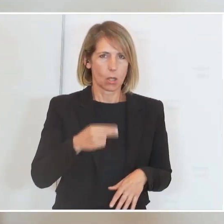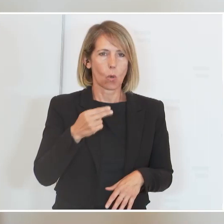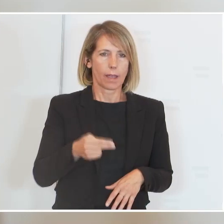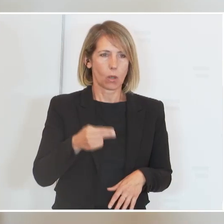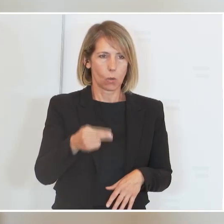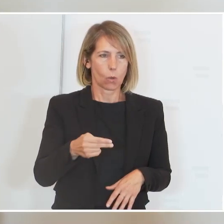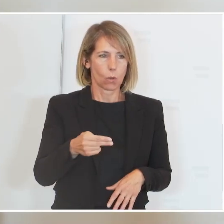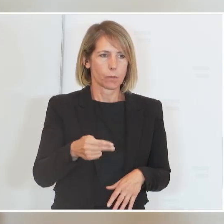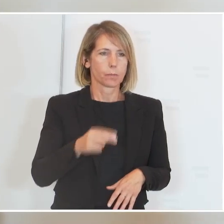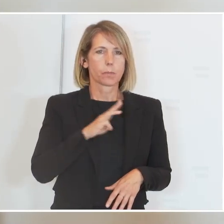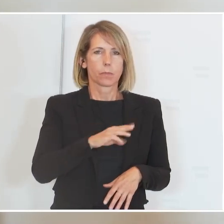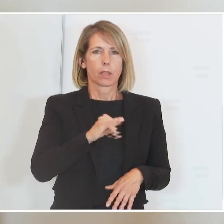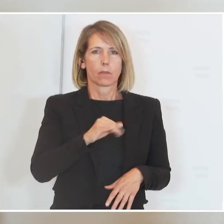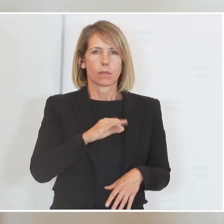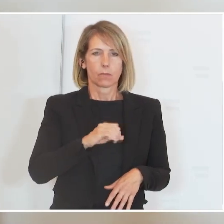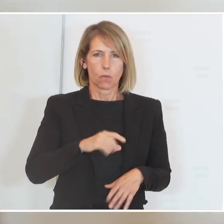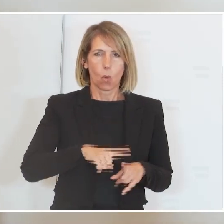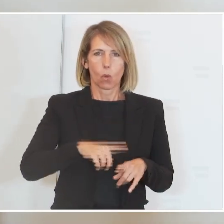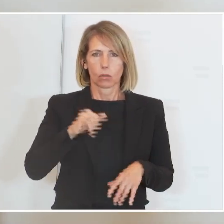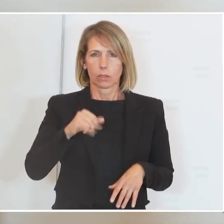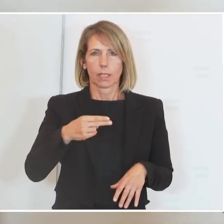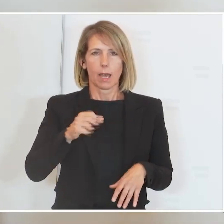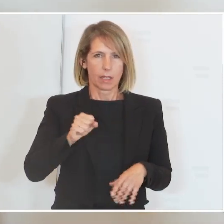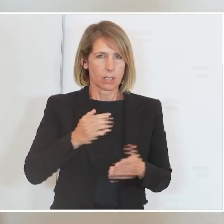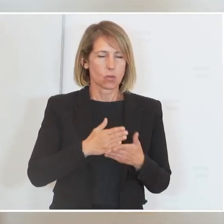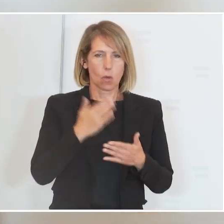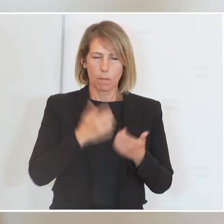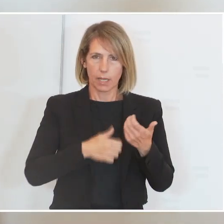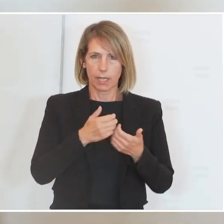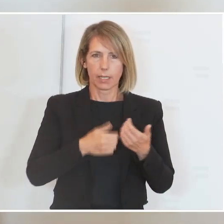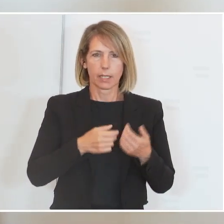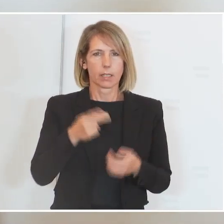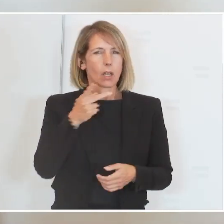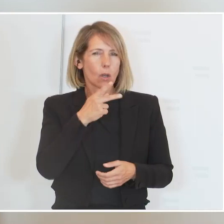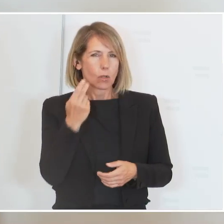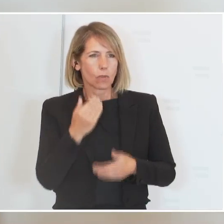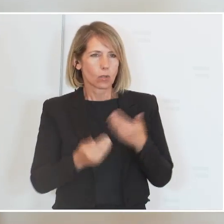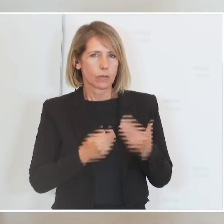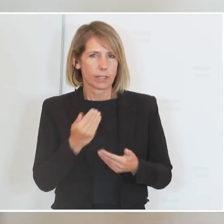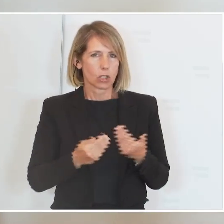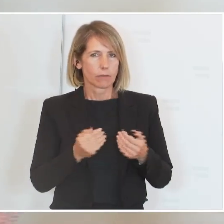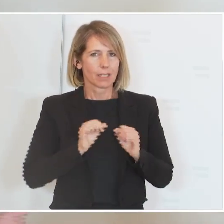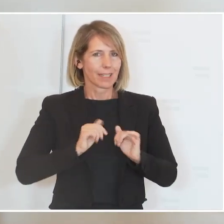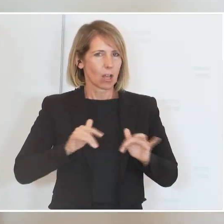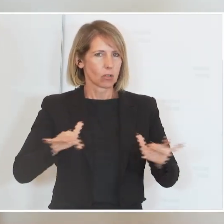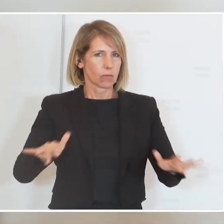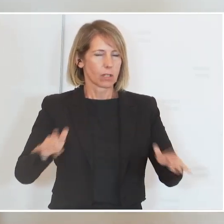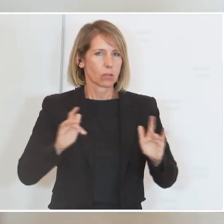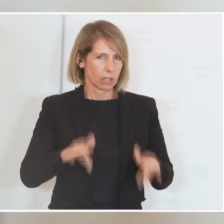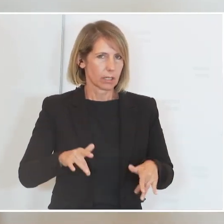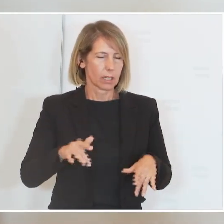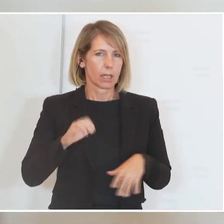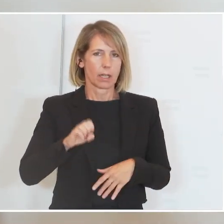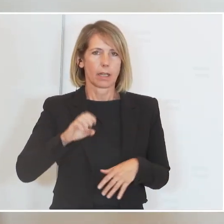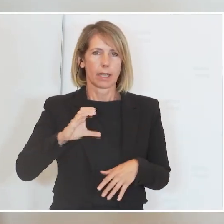WIFO entsprechend ausgerechnet. Und auch volkswirtschaftlich hat das natürlich Auswirkungen. Eco Austria